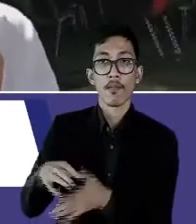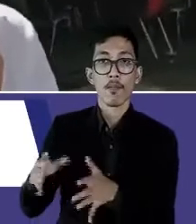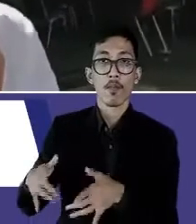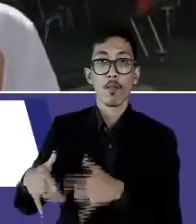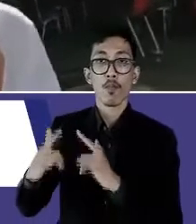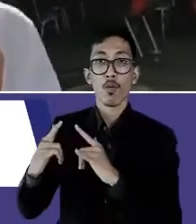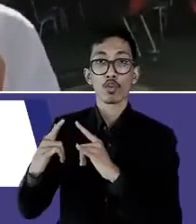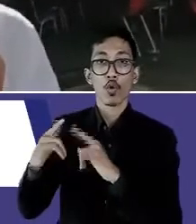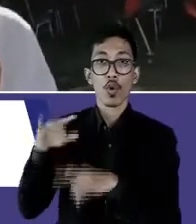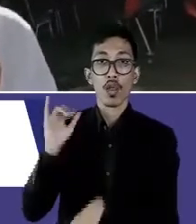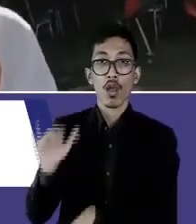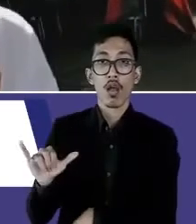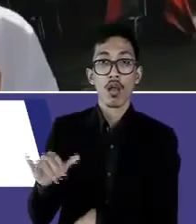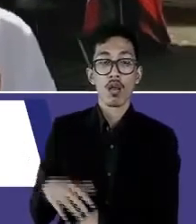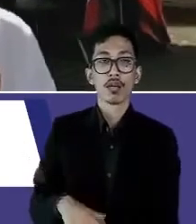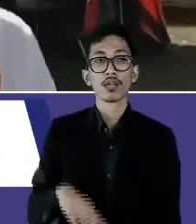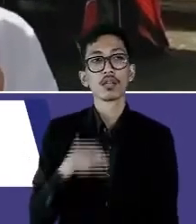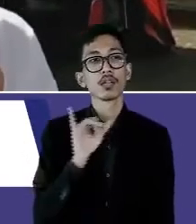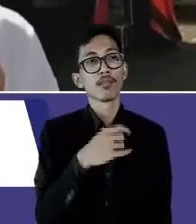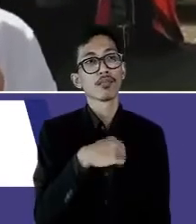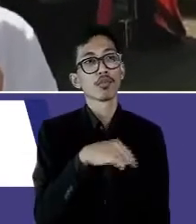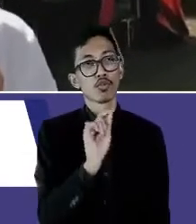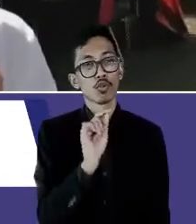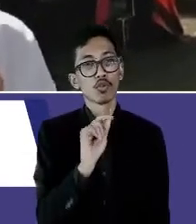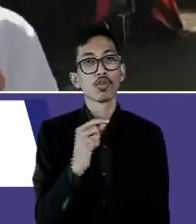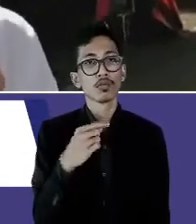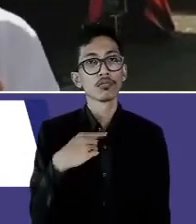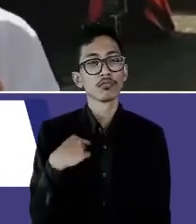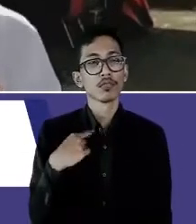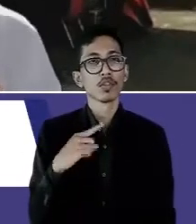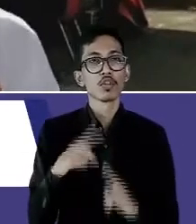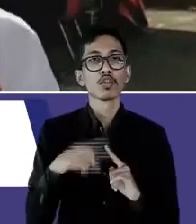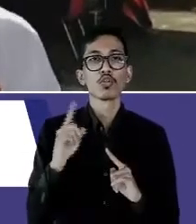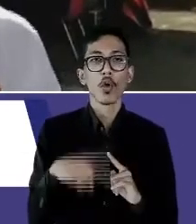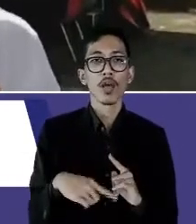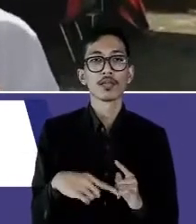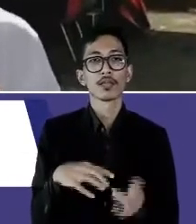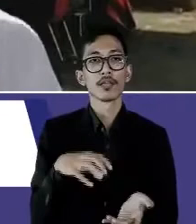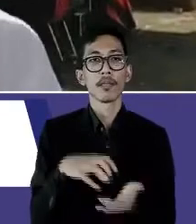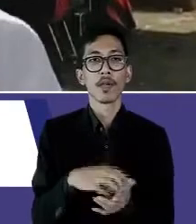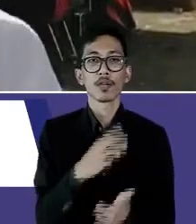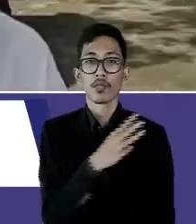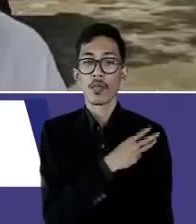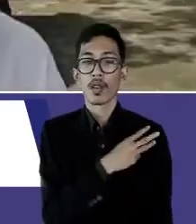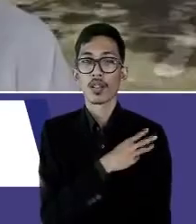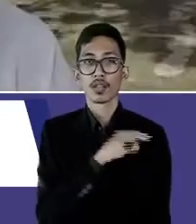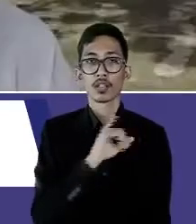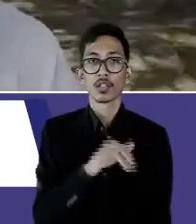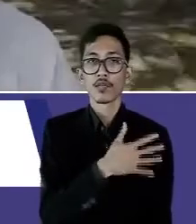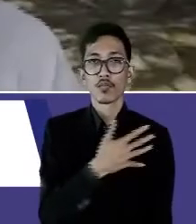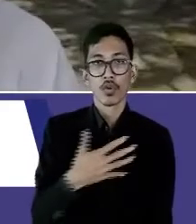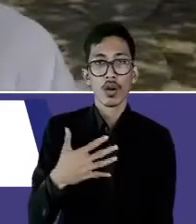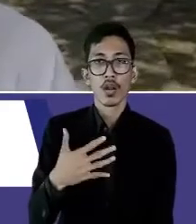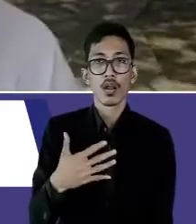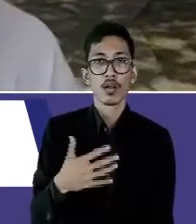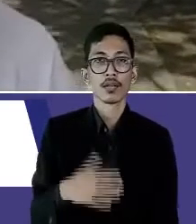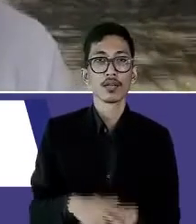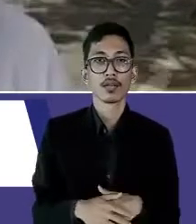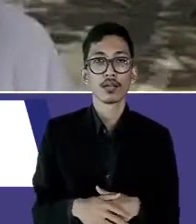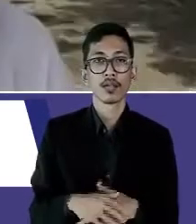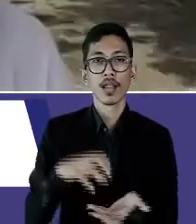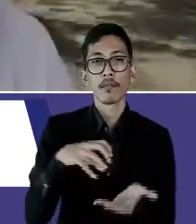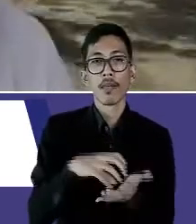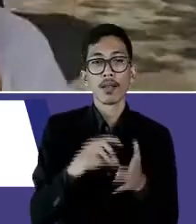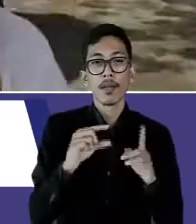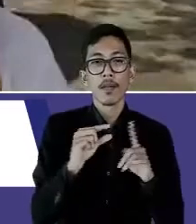ya? Iya, betul Bapak. Kalau saya sekarang bertugas di Kabupaten Jayapura, tepatnya di Lanut Silas